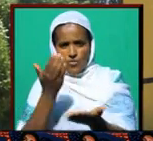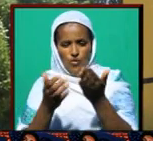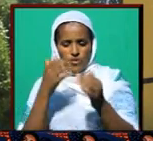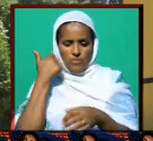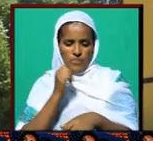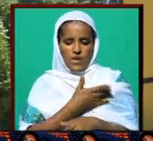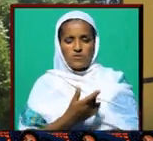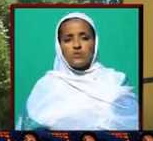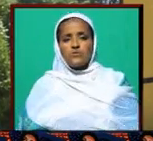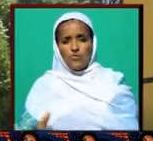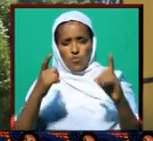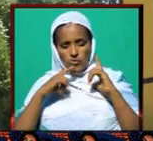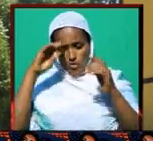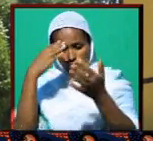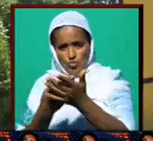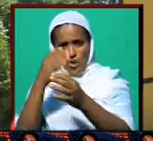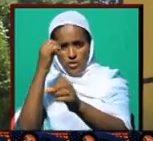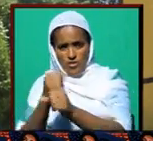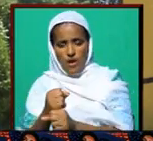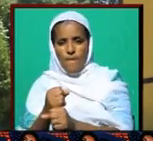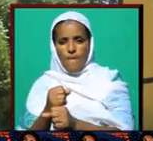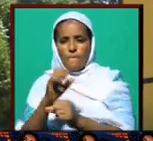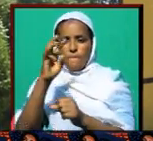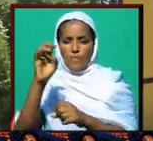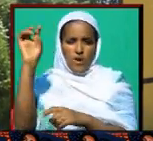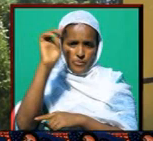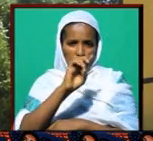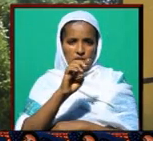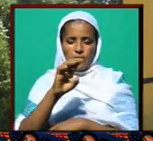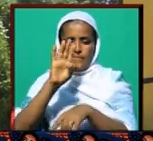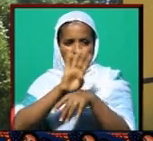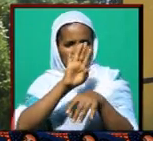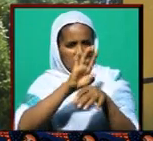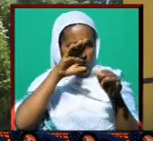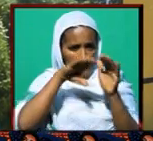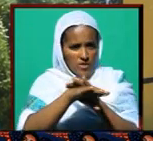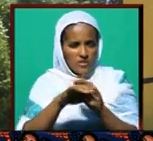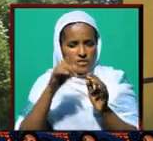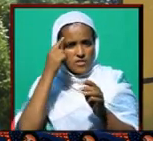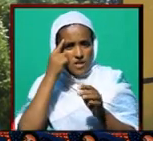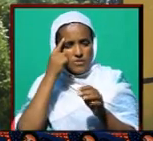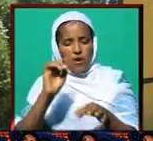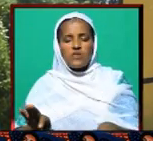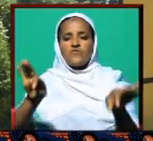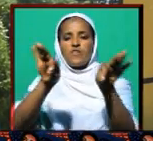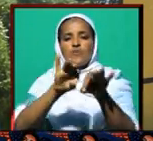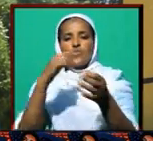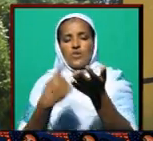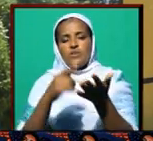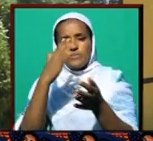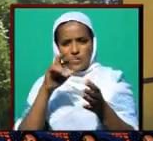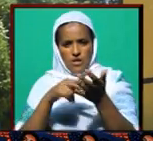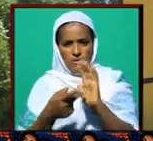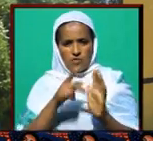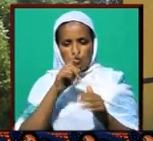ቤተ መቅደሱ ነው እና የቤተ መቅደስ አገልግሎት እመቤታችን እንደኖረችበት ልጇንም ይዛ በአርባ ቀኑ ቤተ